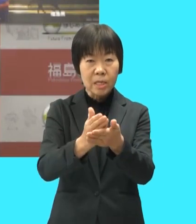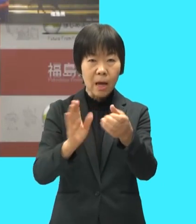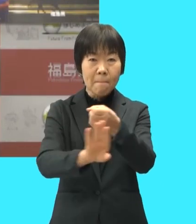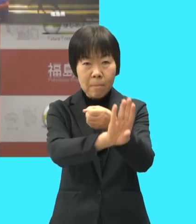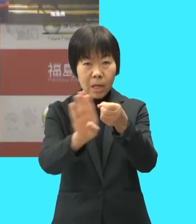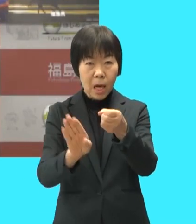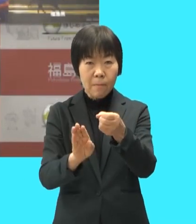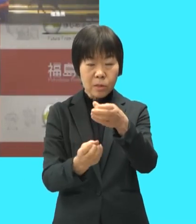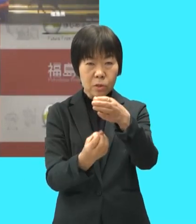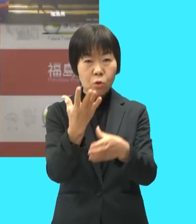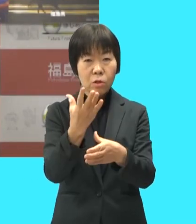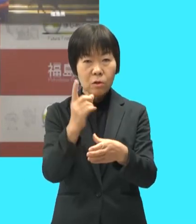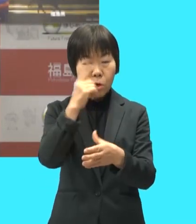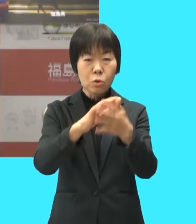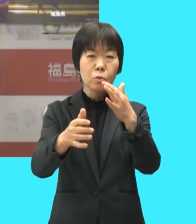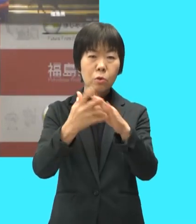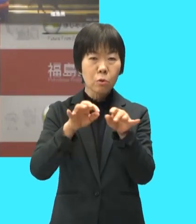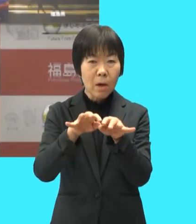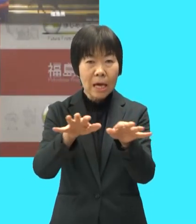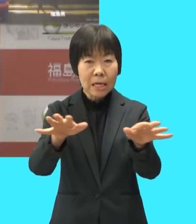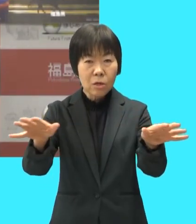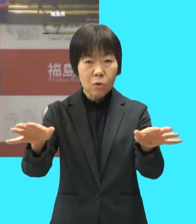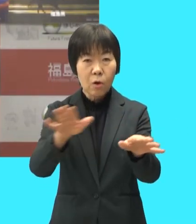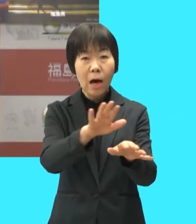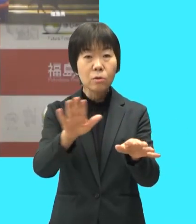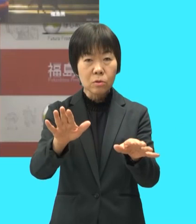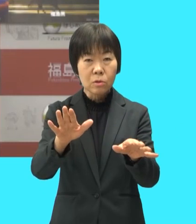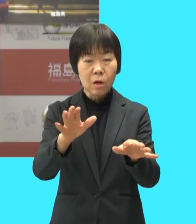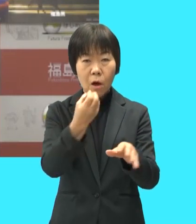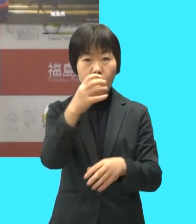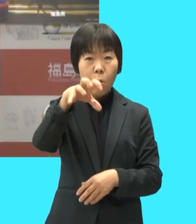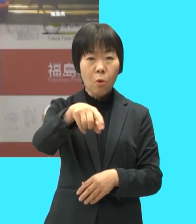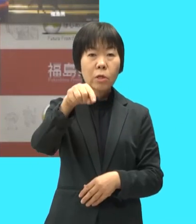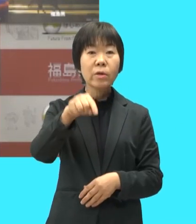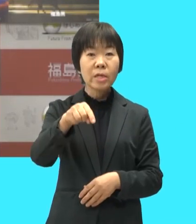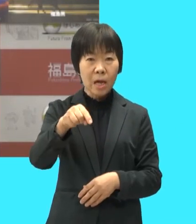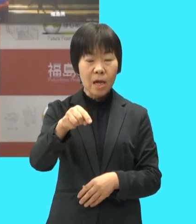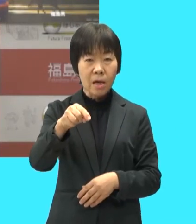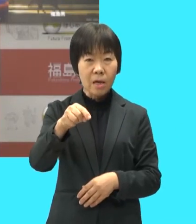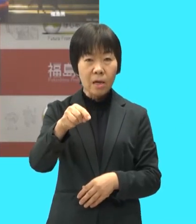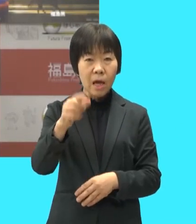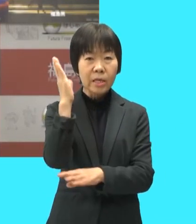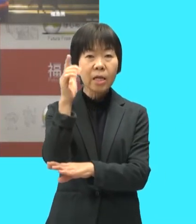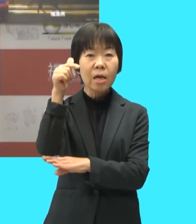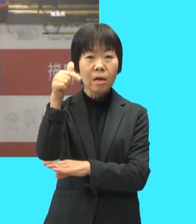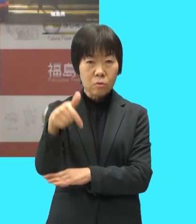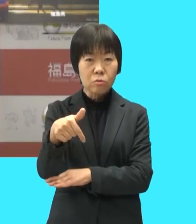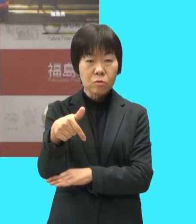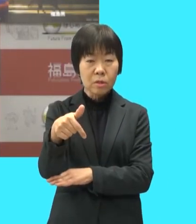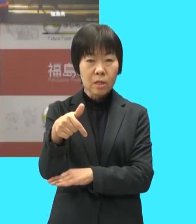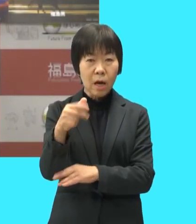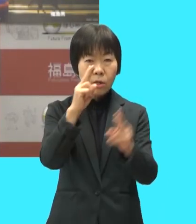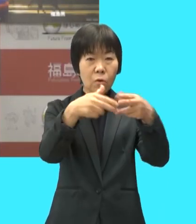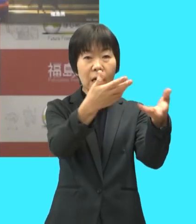故による風評の影響が根強く残る香港において香港政府や業界団